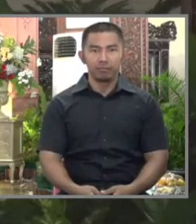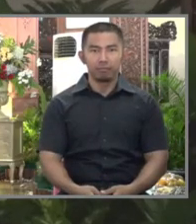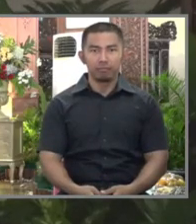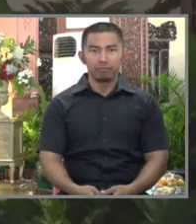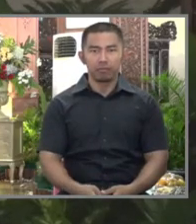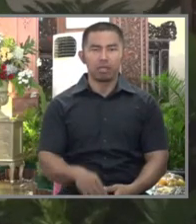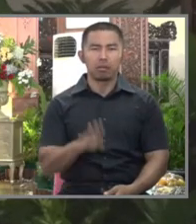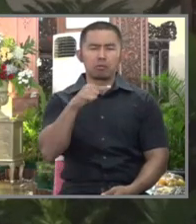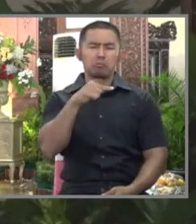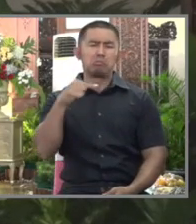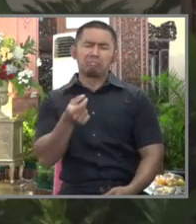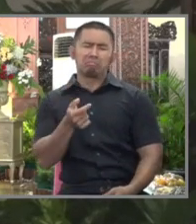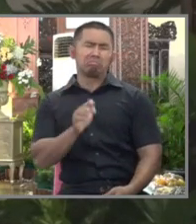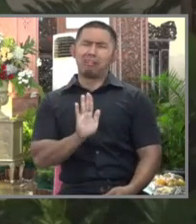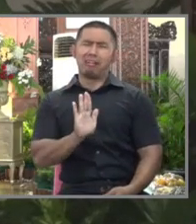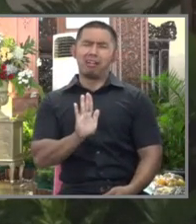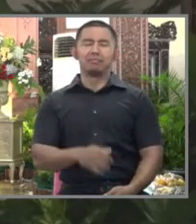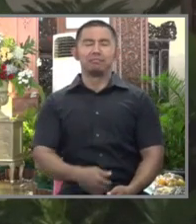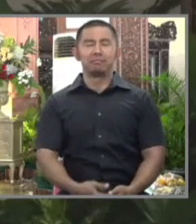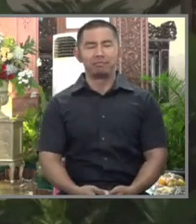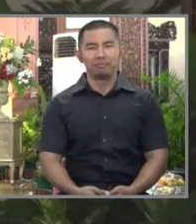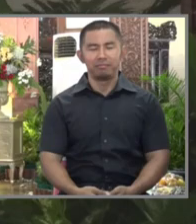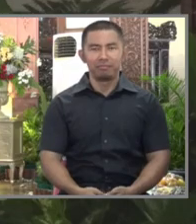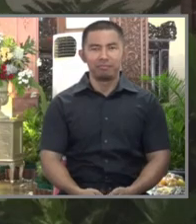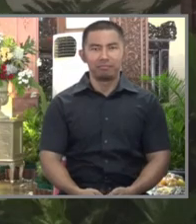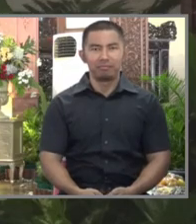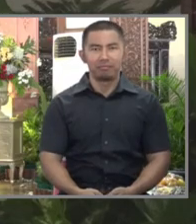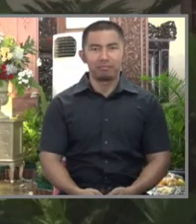tidak kurang suatu apapun.